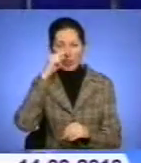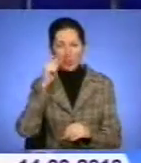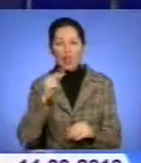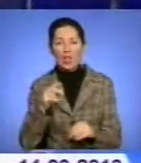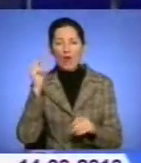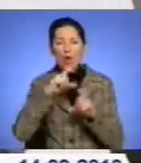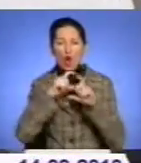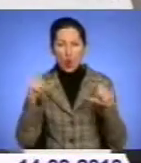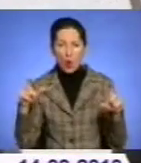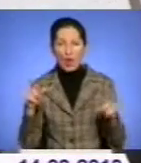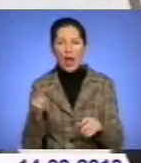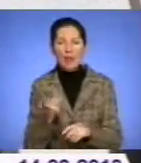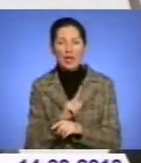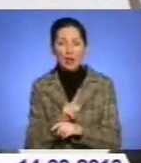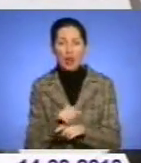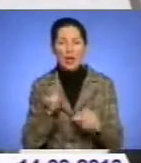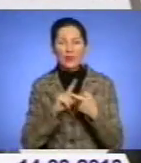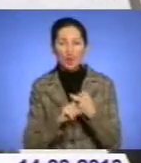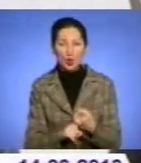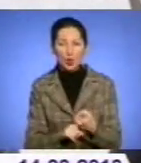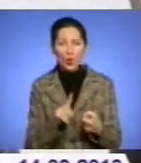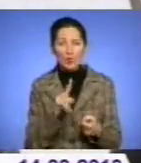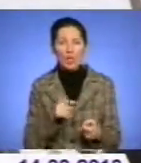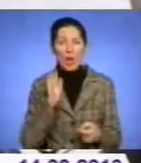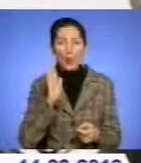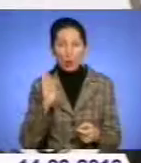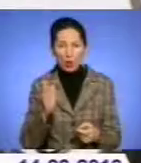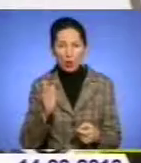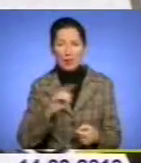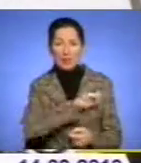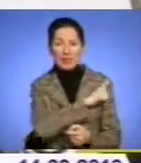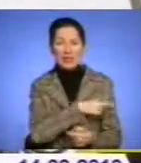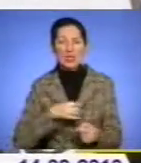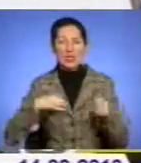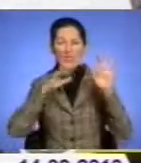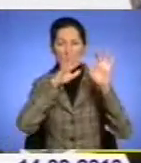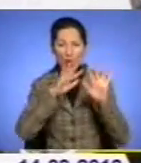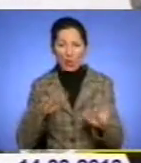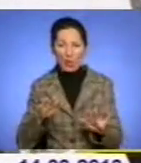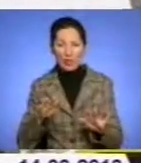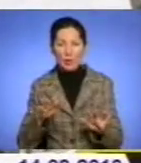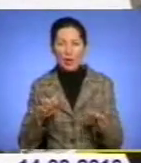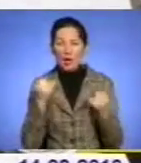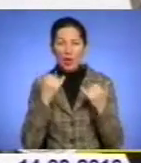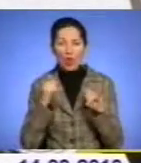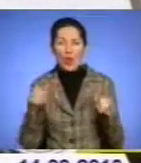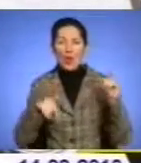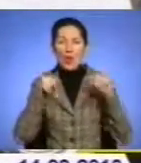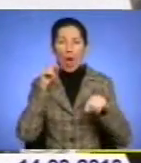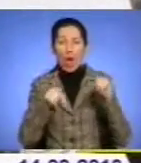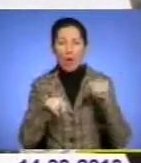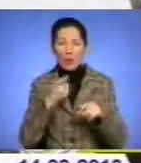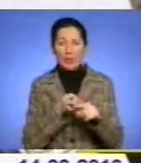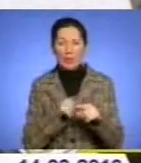Тернополя. У зв'язку з прогнозованими сильними снігопадами, аномальними опадами,